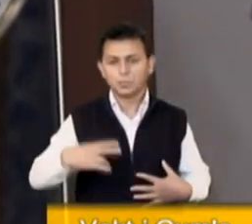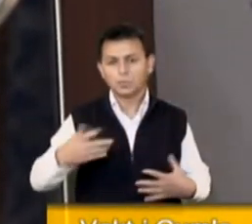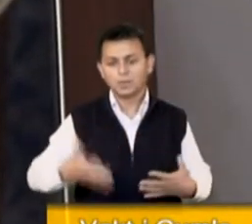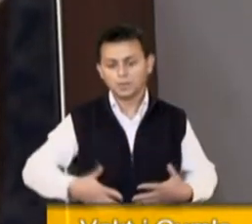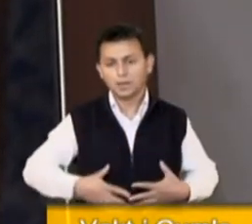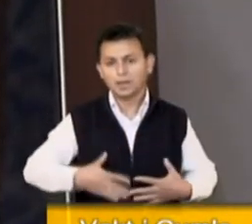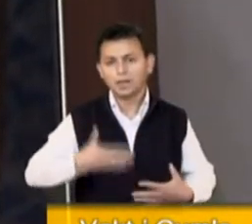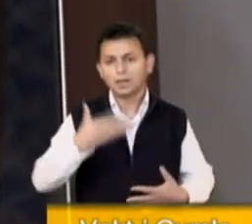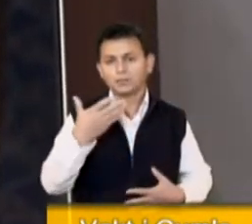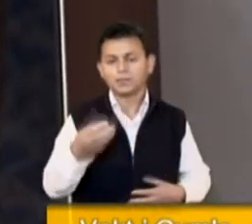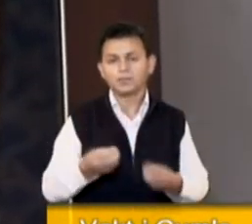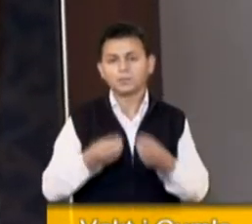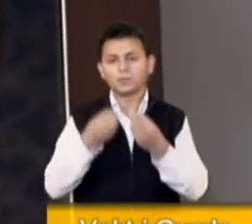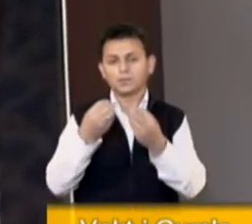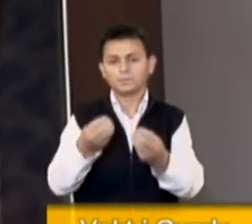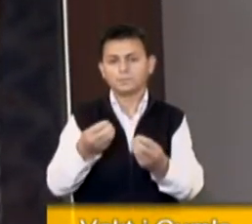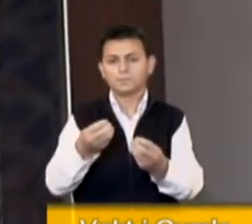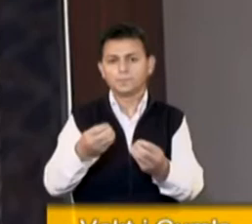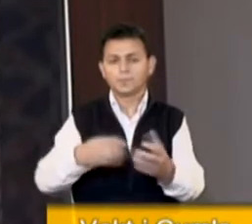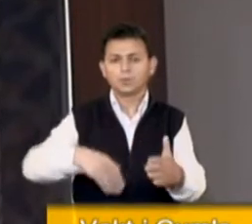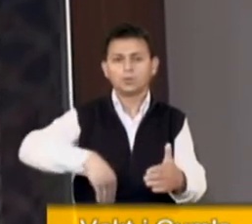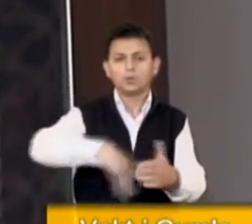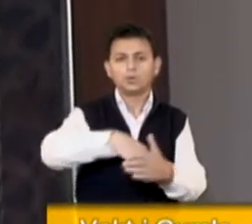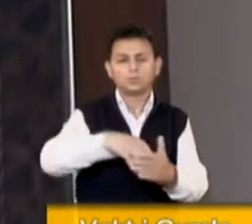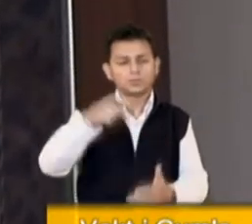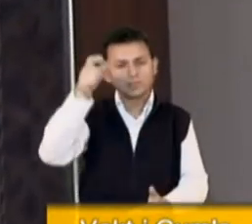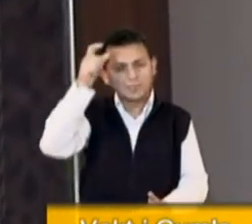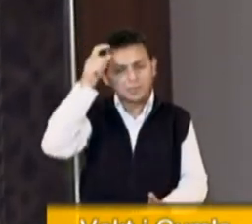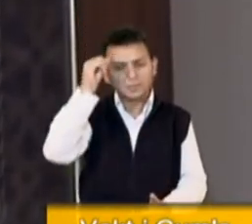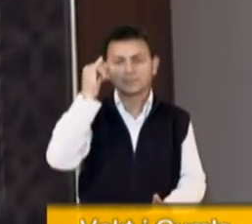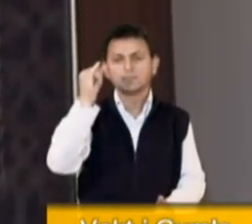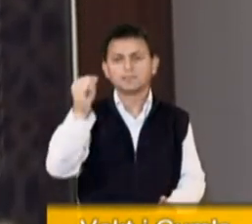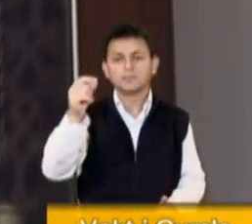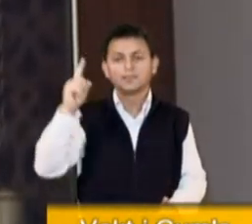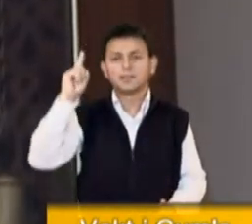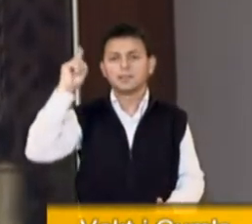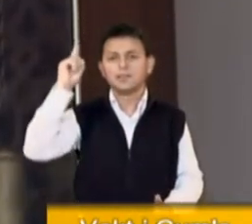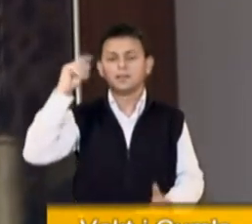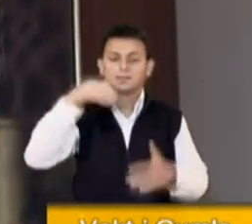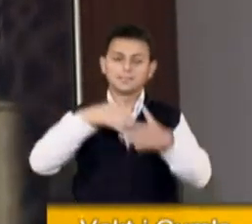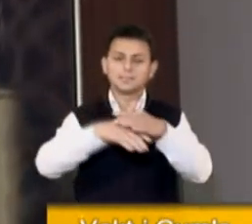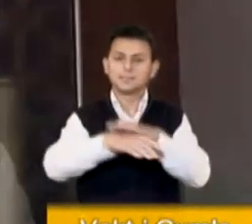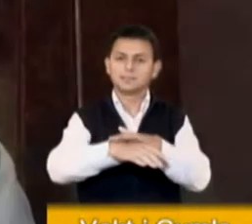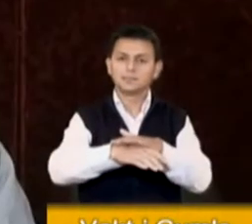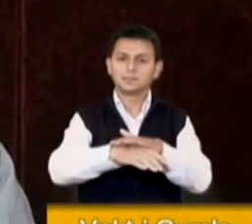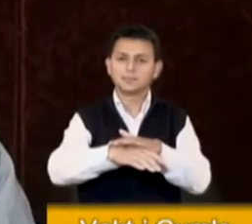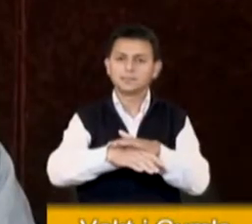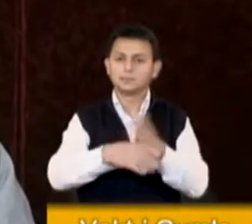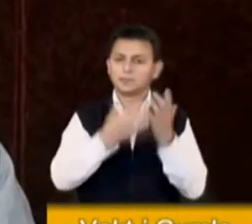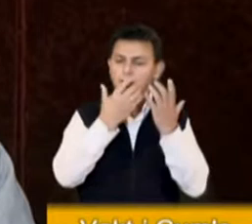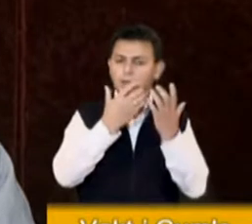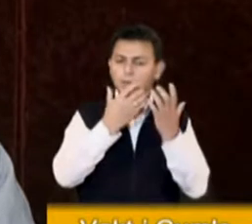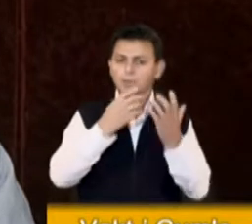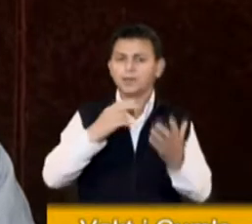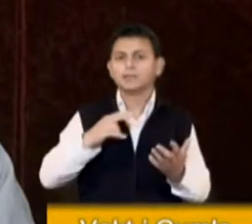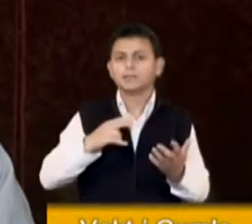raşada. Euzu billahi mineşşeytanirracim. Bismillahirrahmanirrahim. ولولا إذ